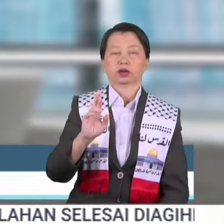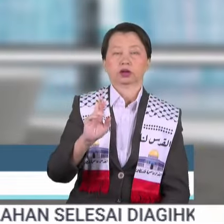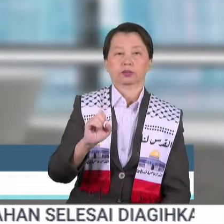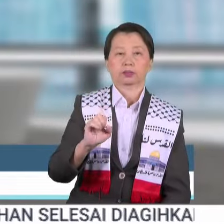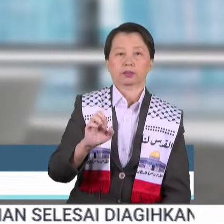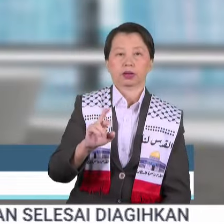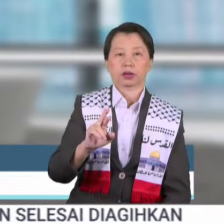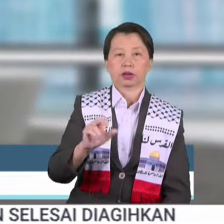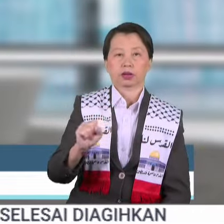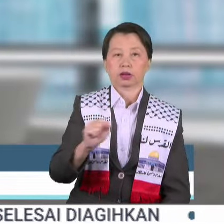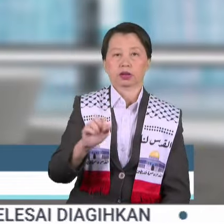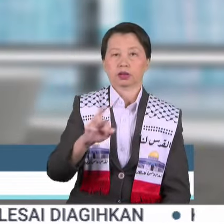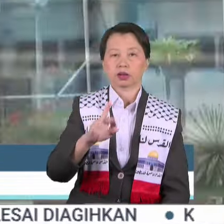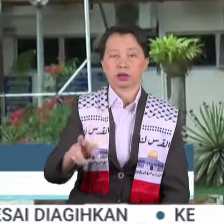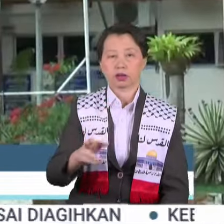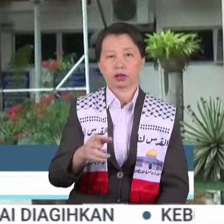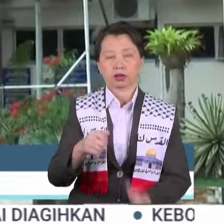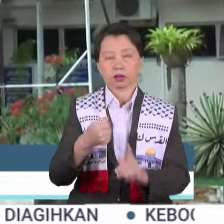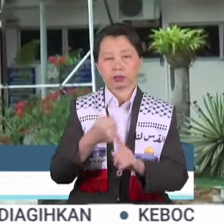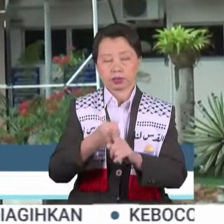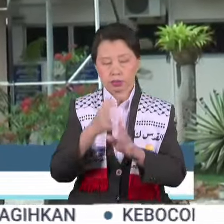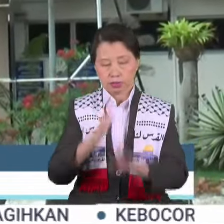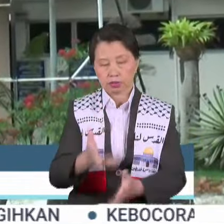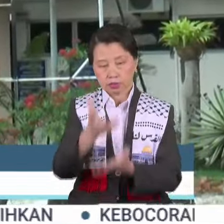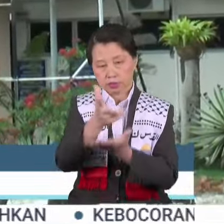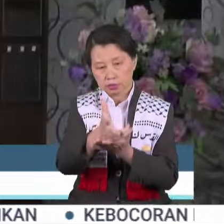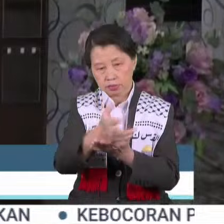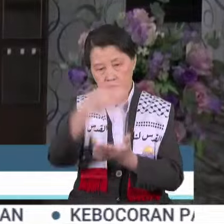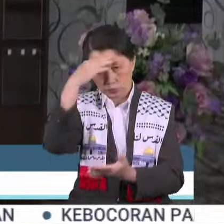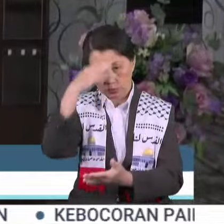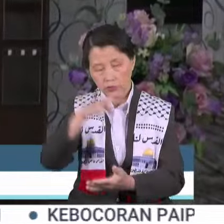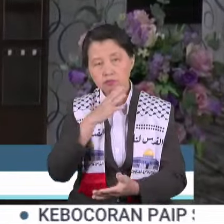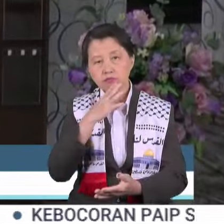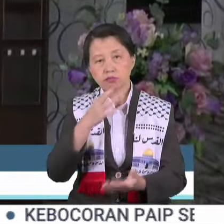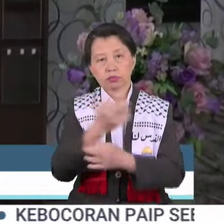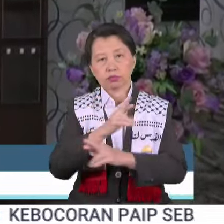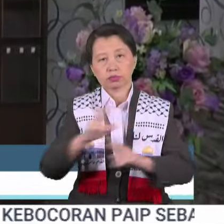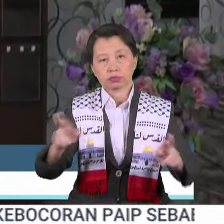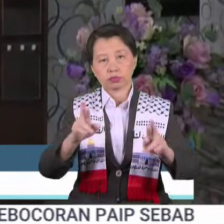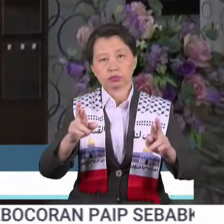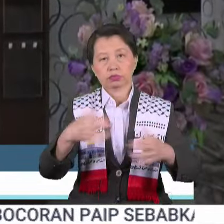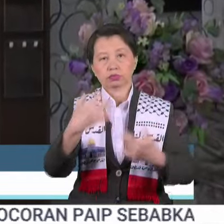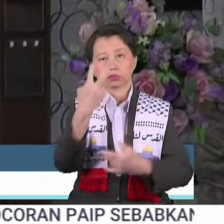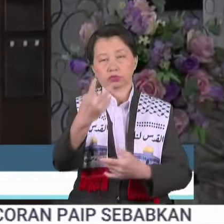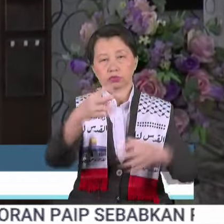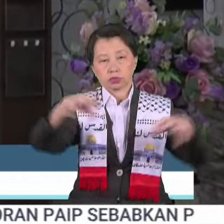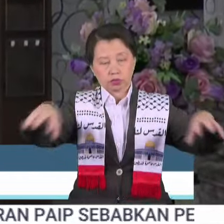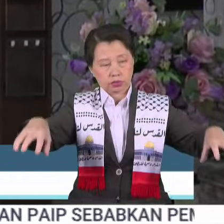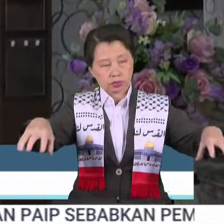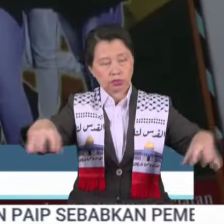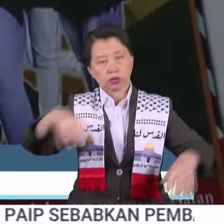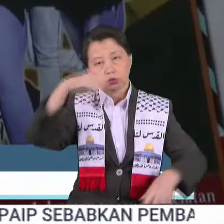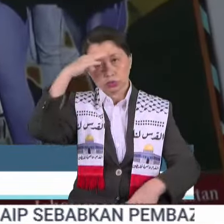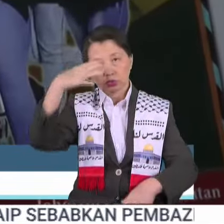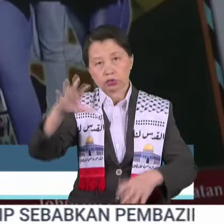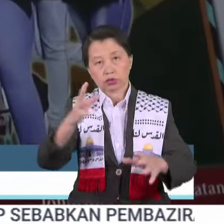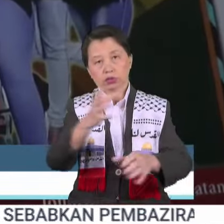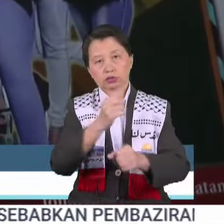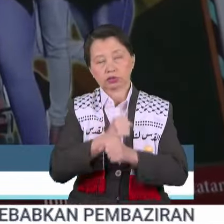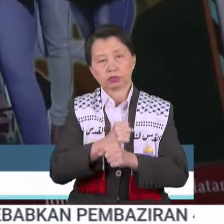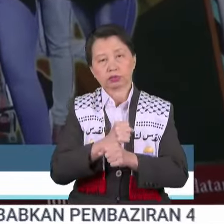Permata Sari. Pengarah penyiaran Johor, Azman Hashim berkata, persiapan sambutan di dua daerah di Johor telah